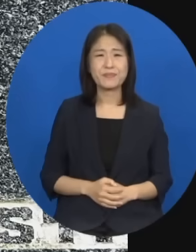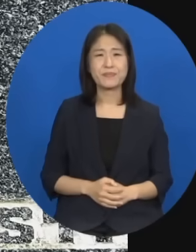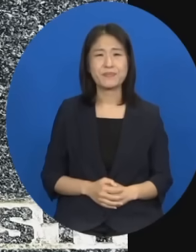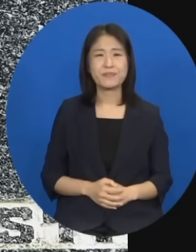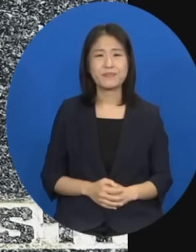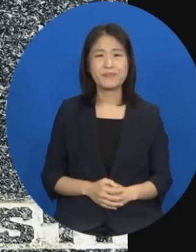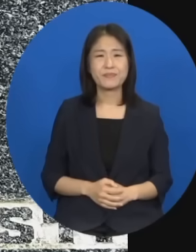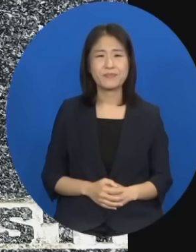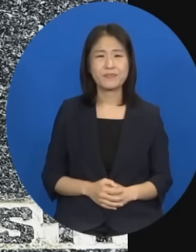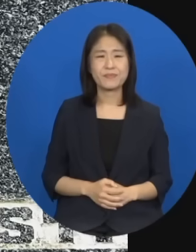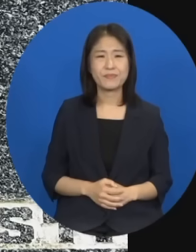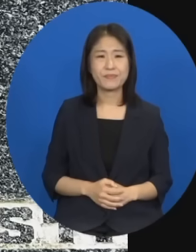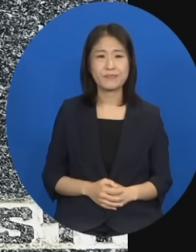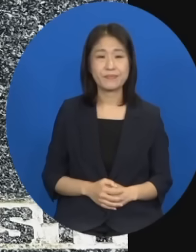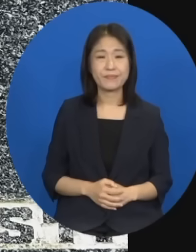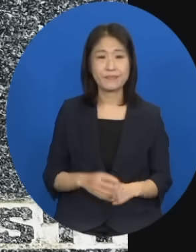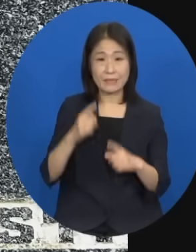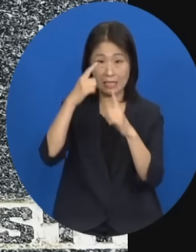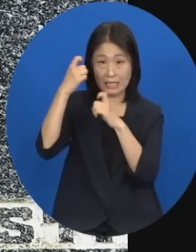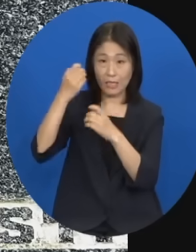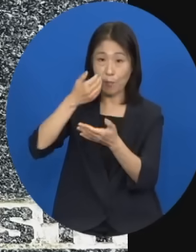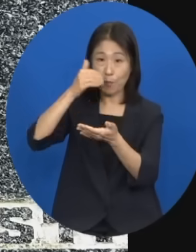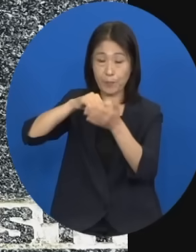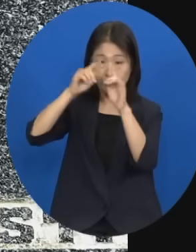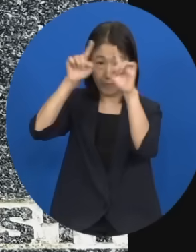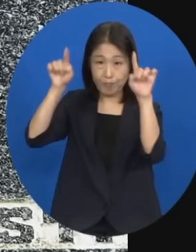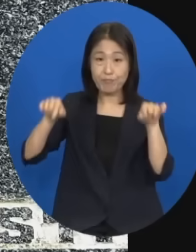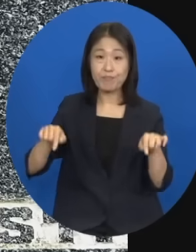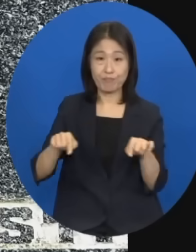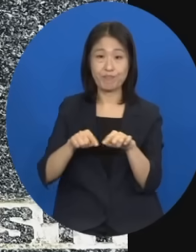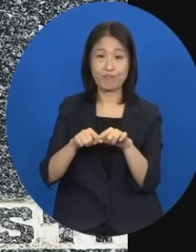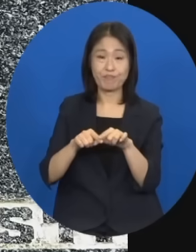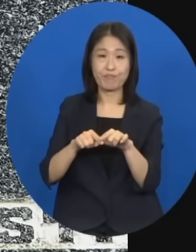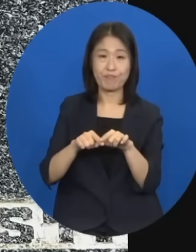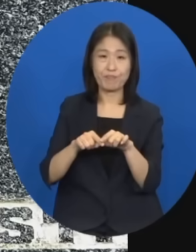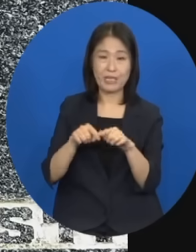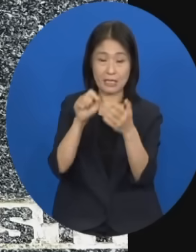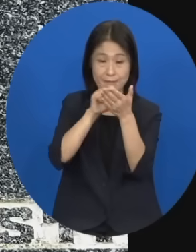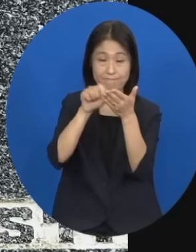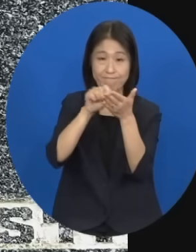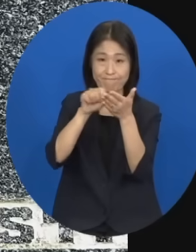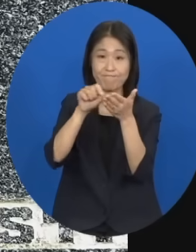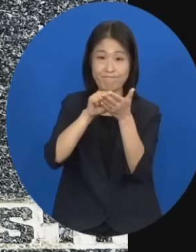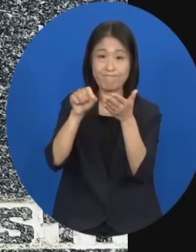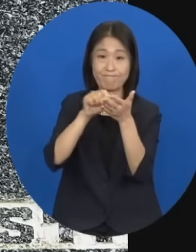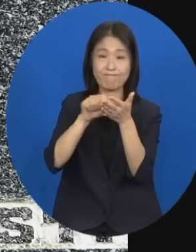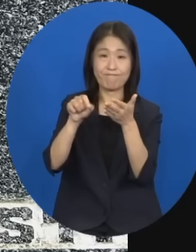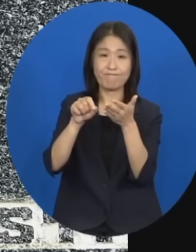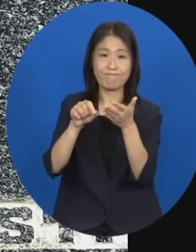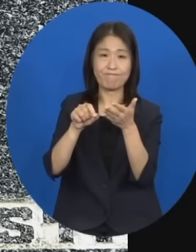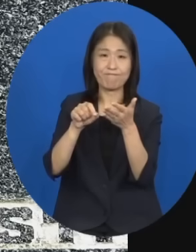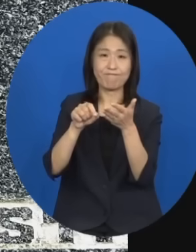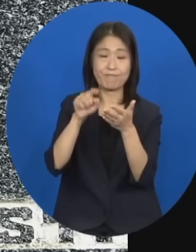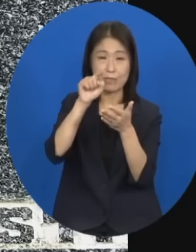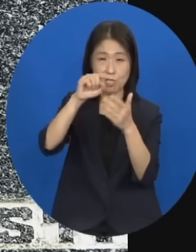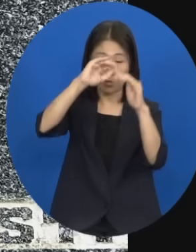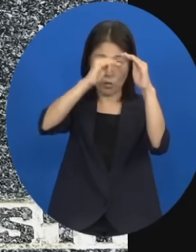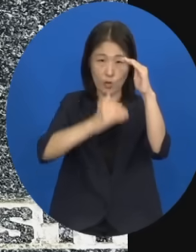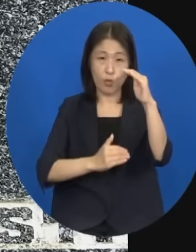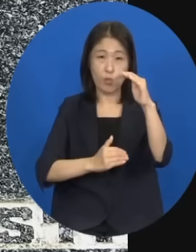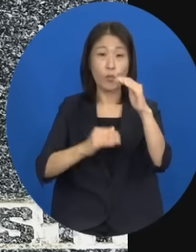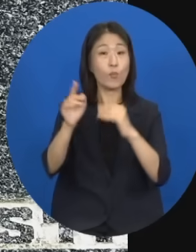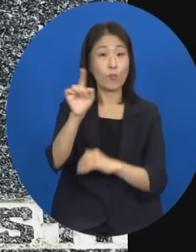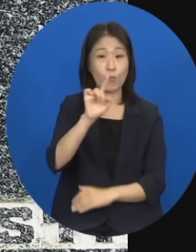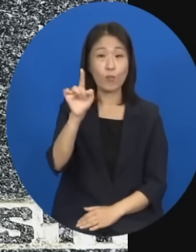기념비 뒤에다가 이반 로버츠의 필체로 기록을 해둔 내용. 저 내용이